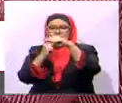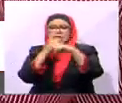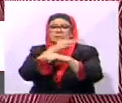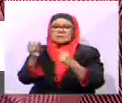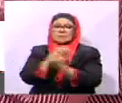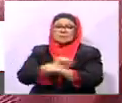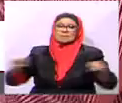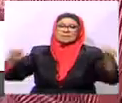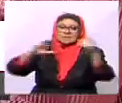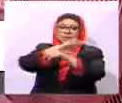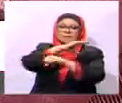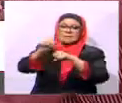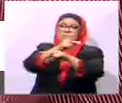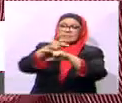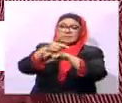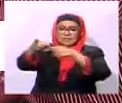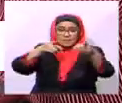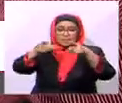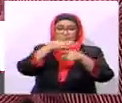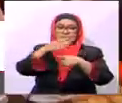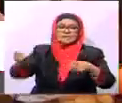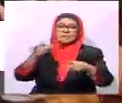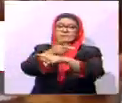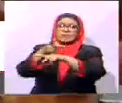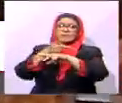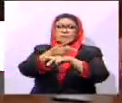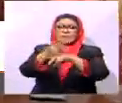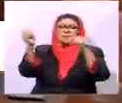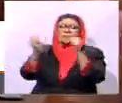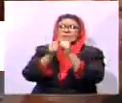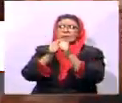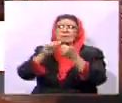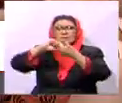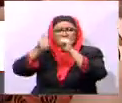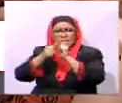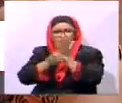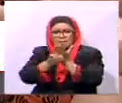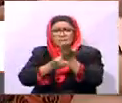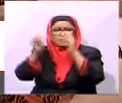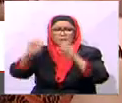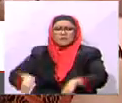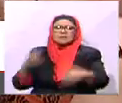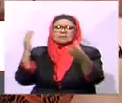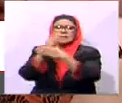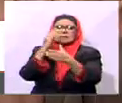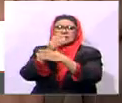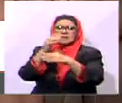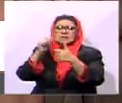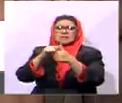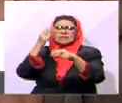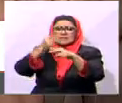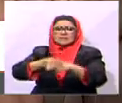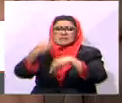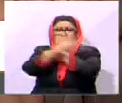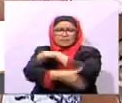sepenuhnya memelihara disiplin dan berwaspada dengan gejala doping yang boleh menjejaskan nama negara. Huang ditemui pada majlis